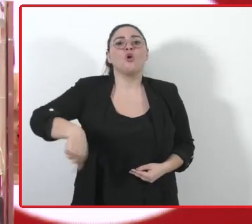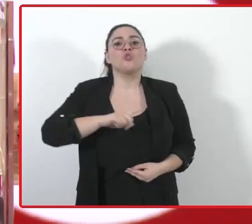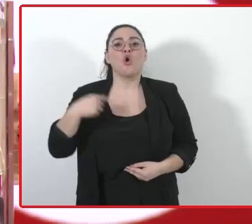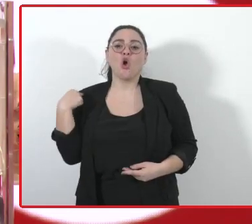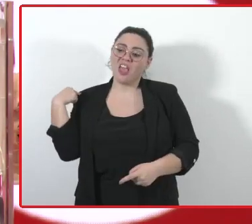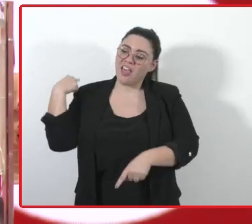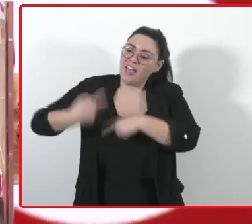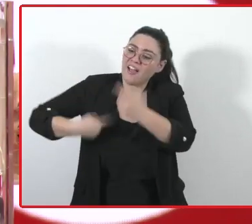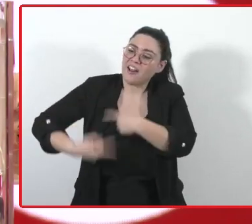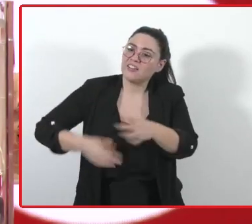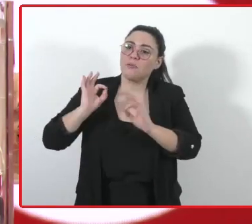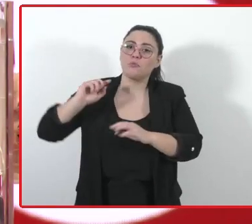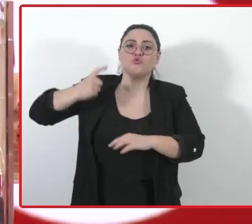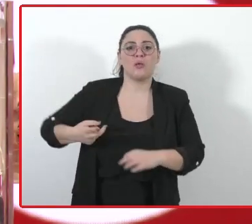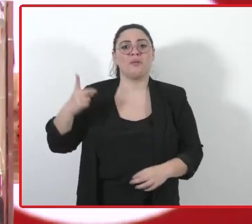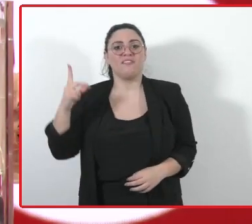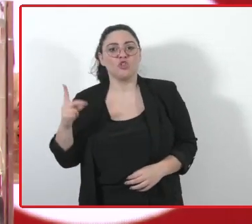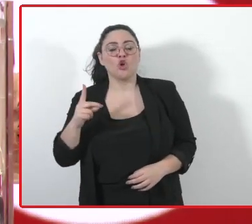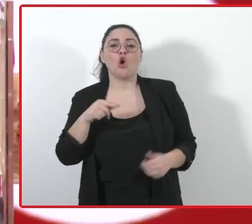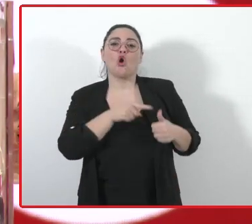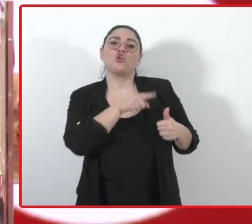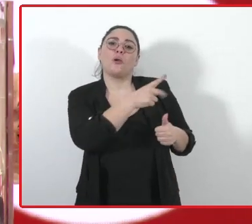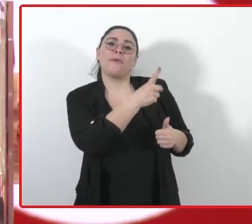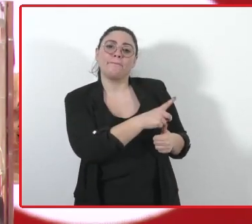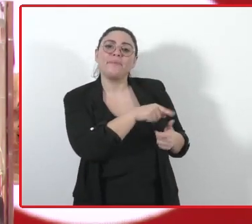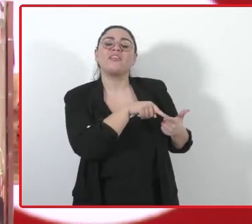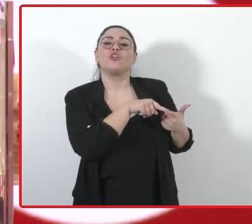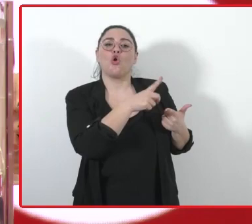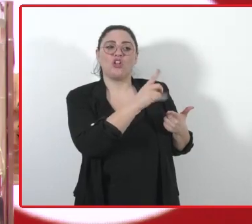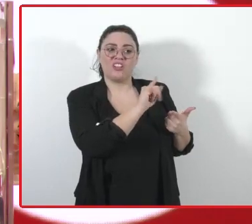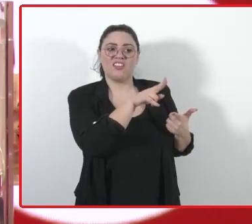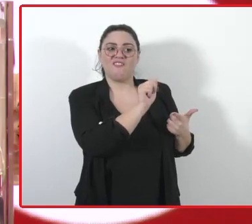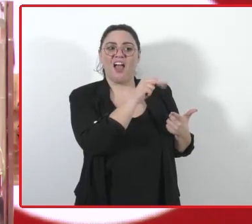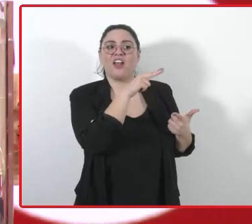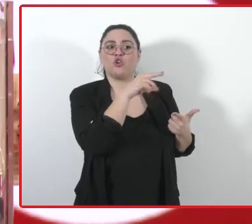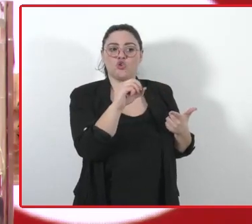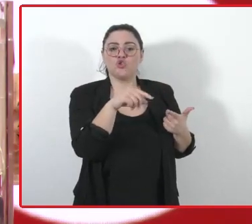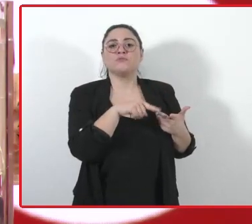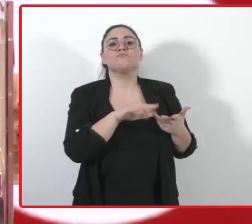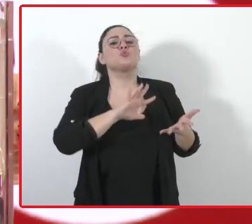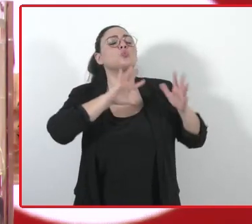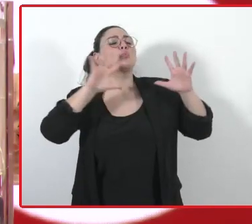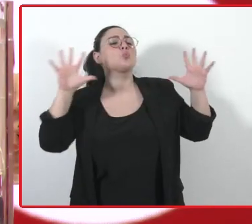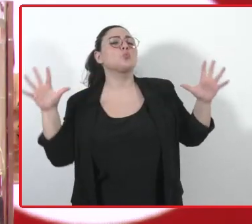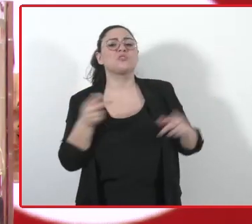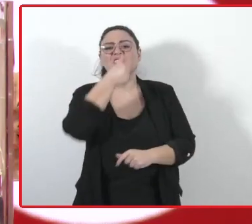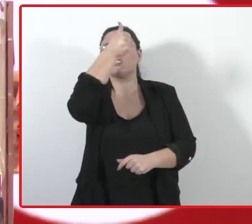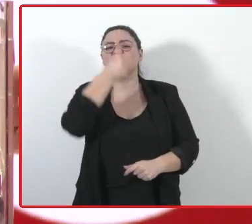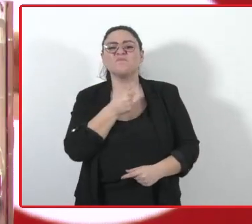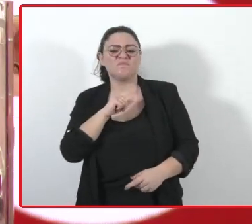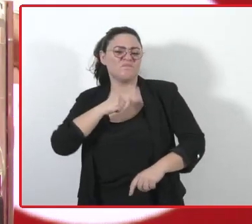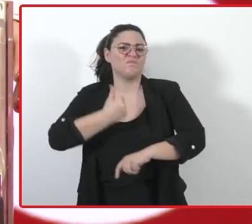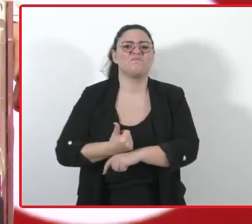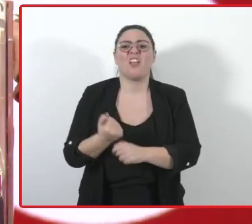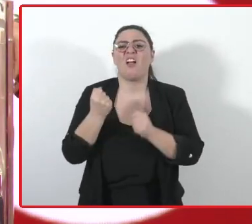Vittorio di Rita maialotti di Peppino Di Vagno dei grandi sindacalisti di tutti gli antifascisti che hanno lottato